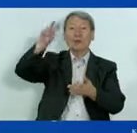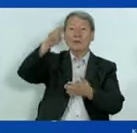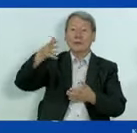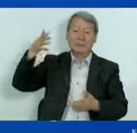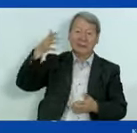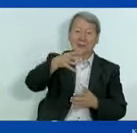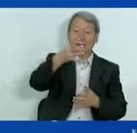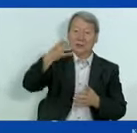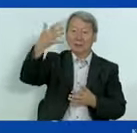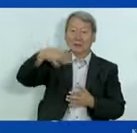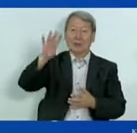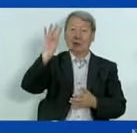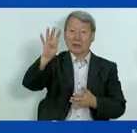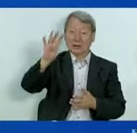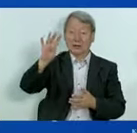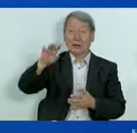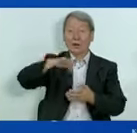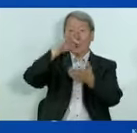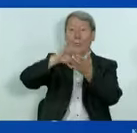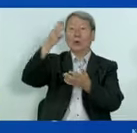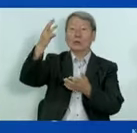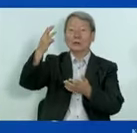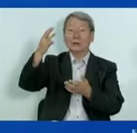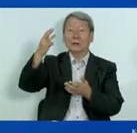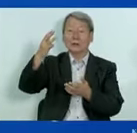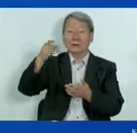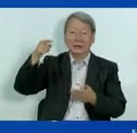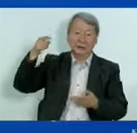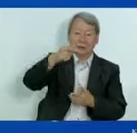Бишкек 5454 случая, в городе Ош